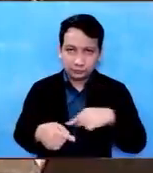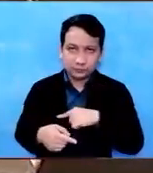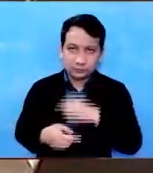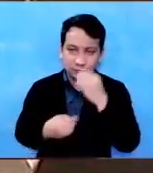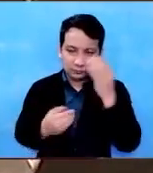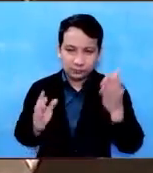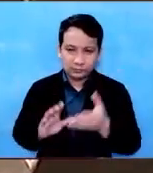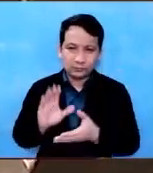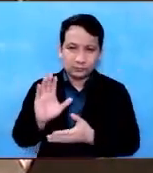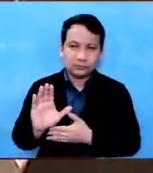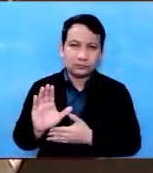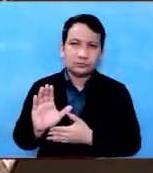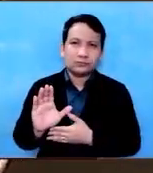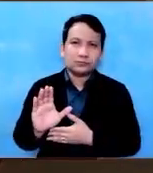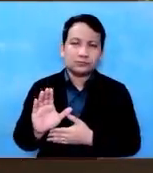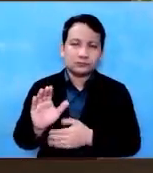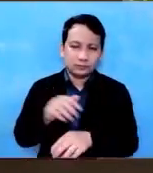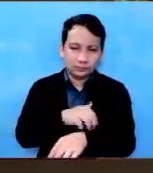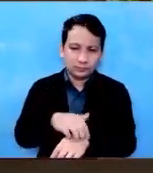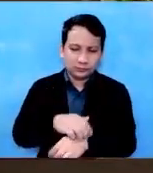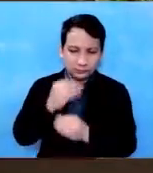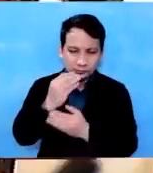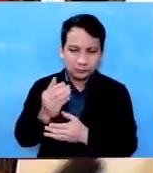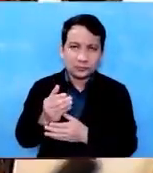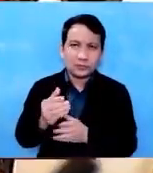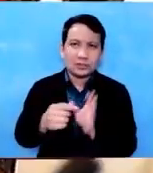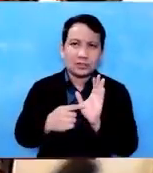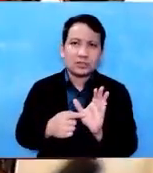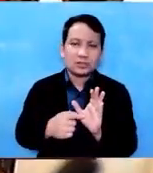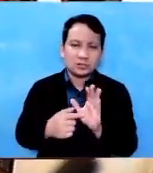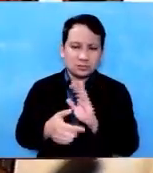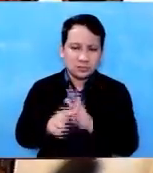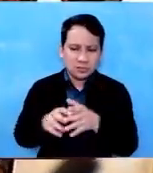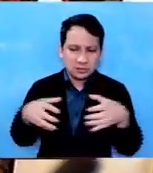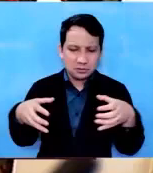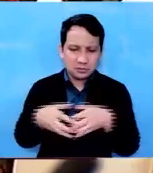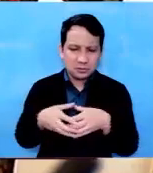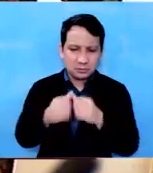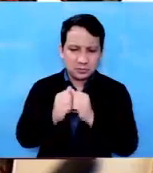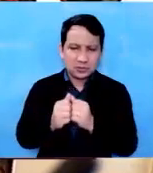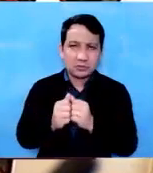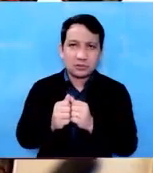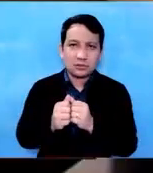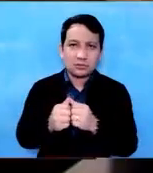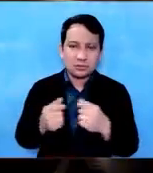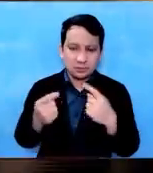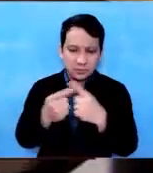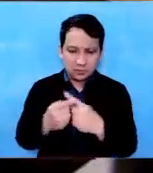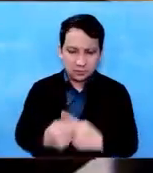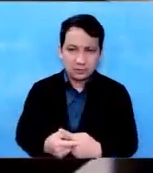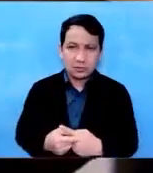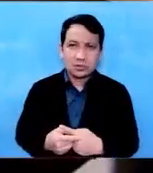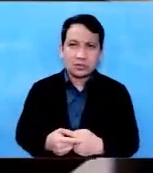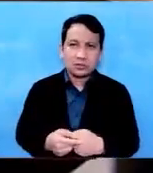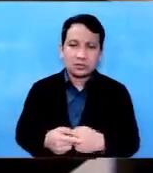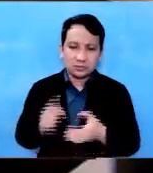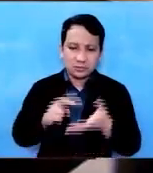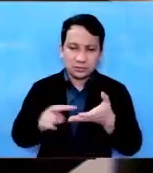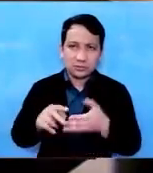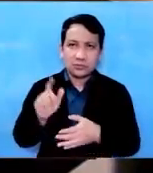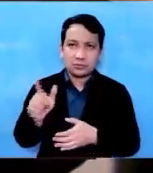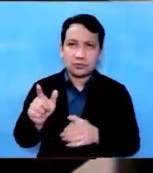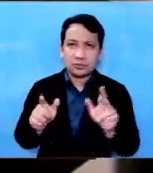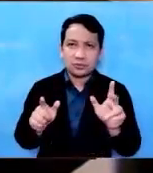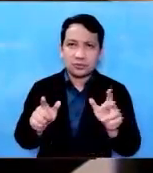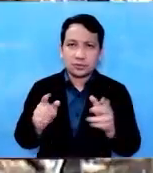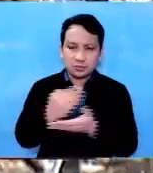Makati. Layunin ng BICAM na i-reconcile o pag-isahin ang mga magkasalungat na probisyon at bersyon ng 2023 budget